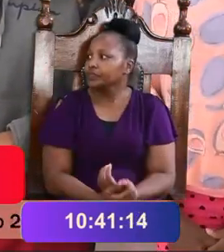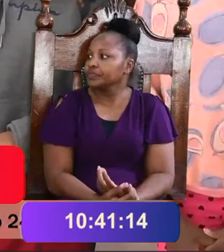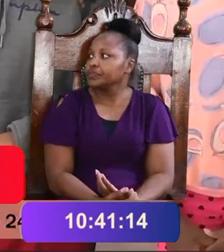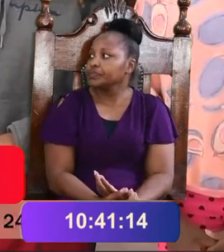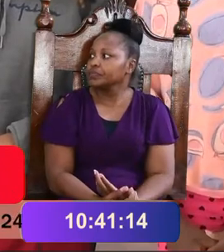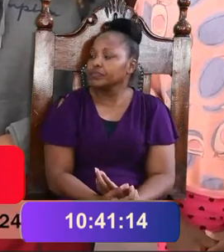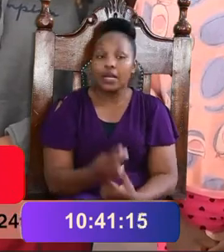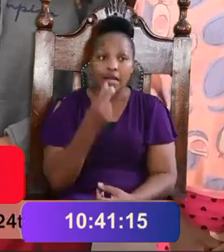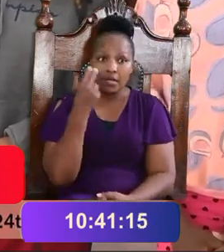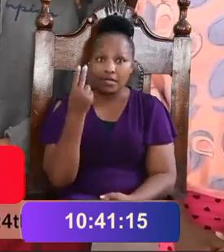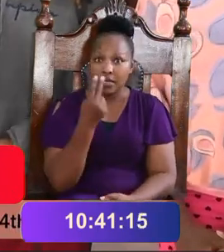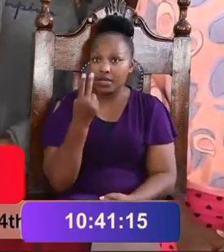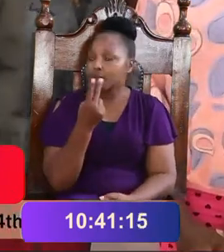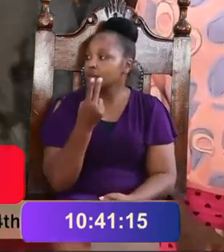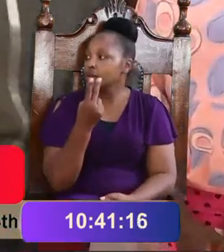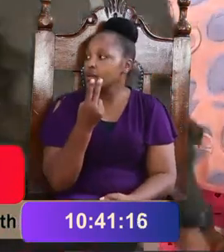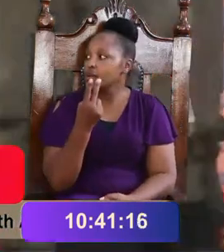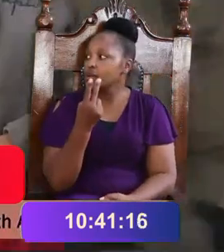Wapili